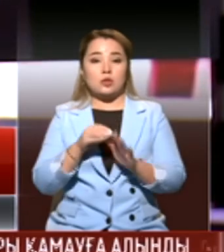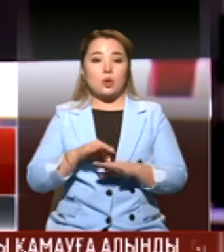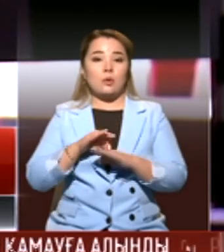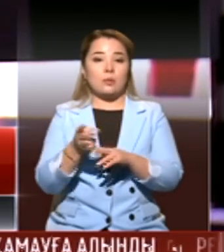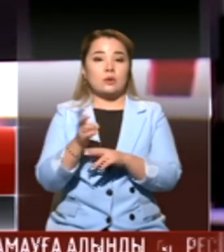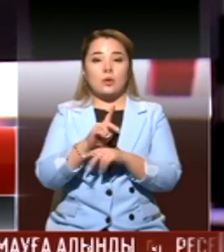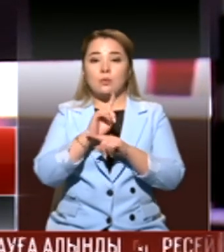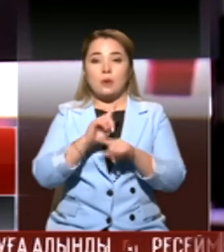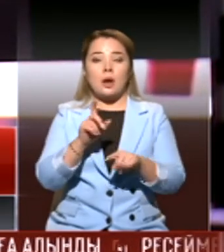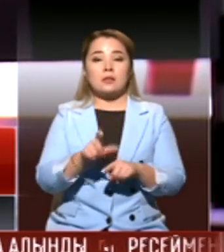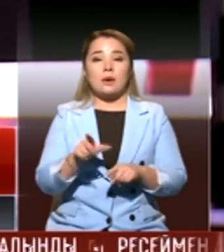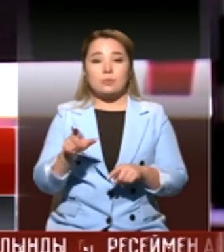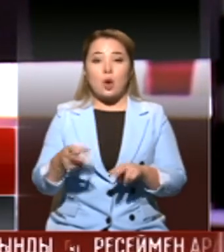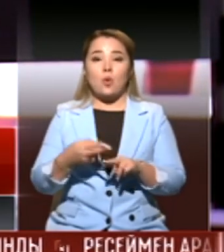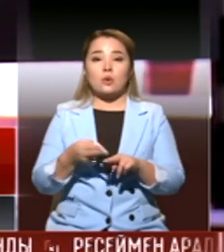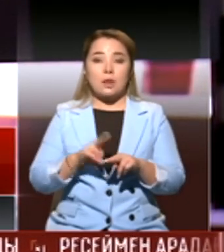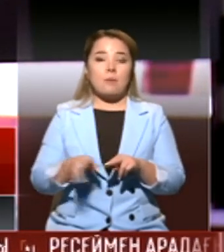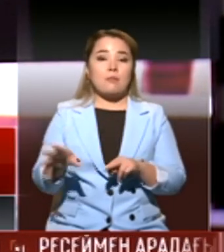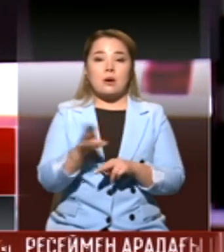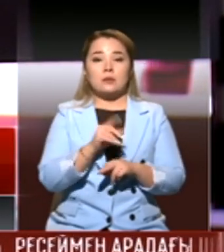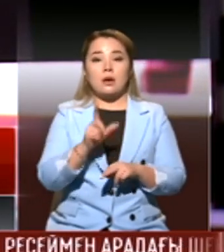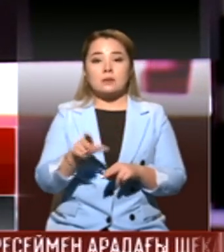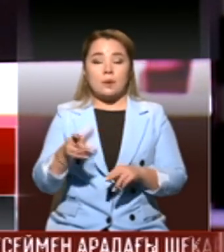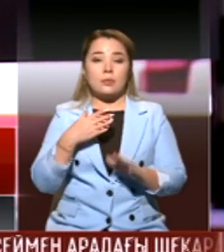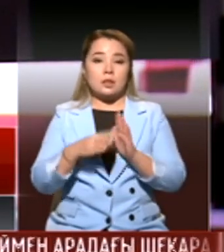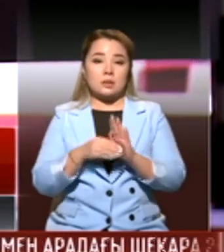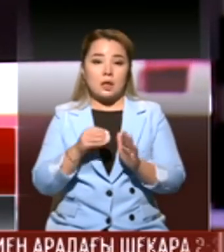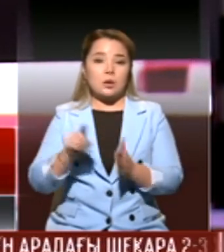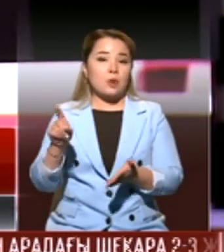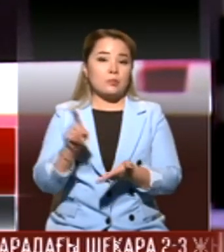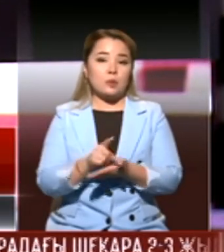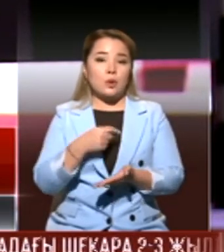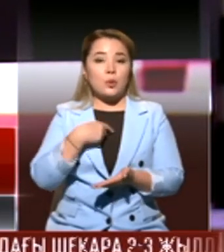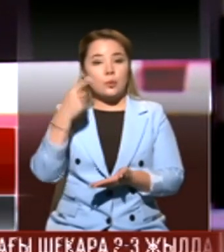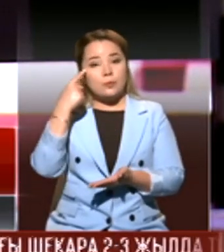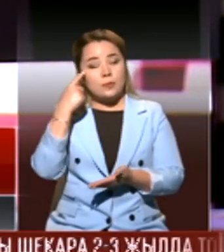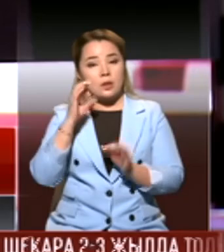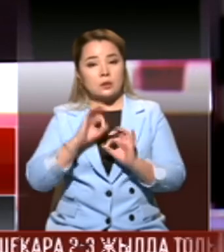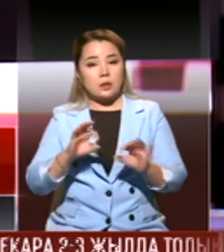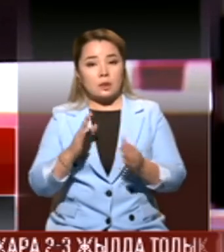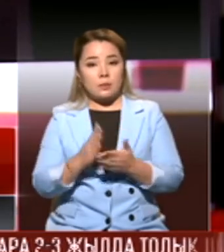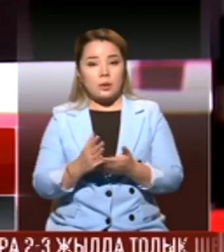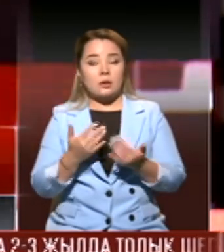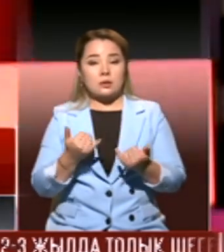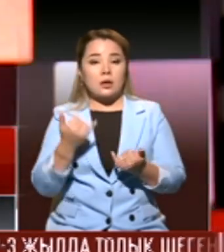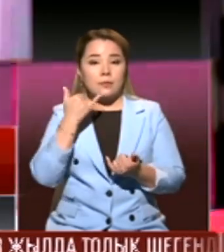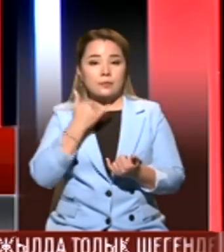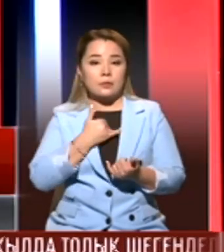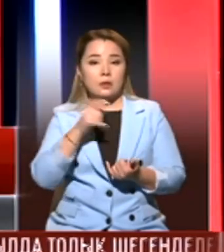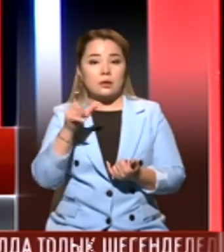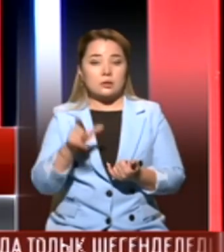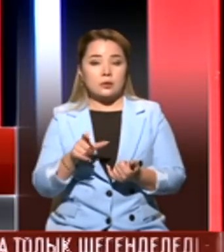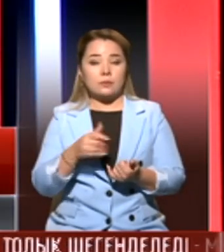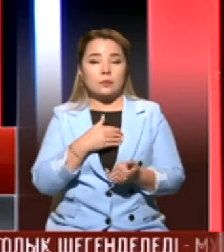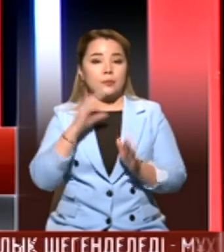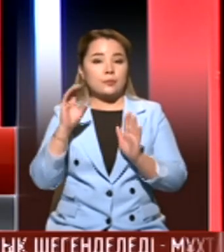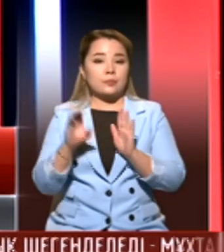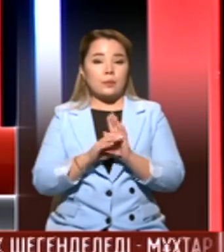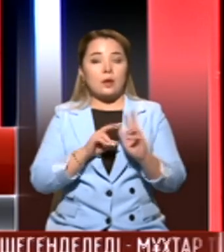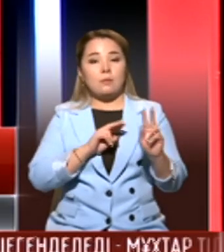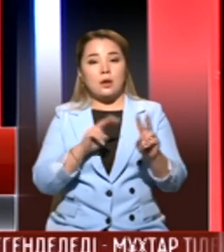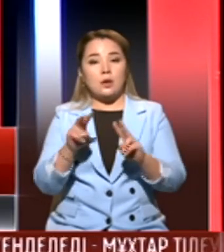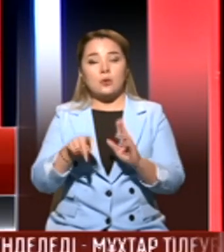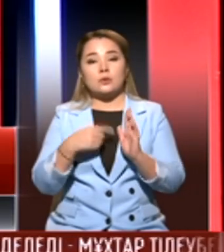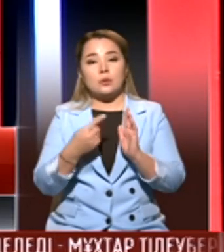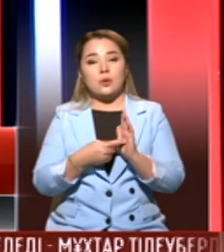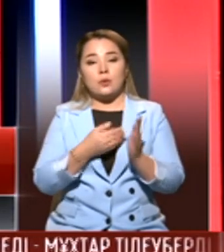дейді. Сол себептен барлық азаматтар сайлауға баруы қажет деп мен есептеймін. Хабарласқан көрерменімізді байланысқа қоссақ, осы бақылаушыларға сұрақ